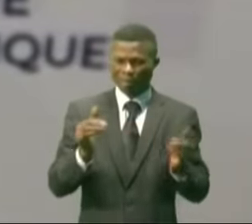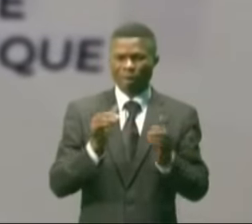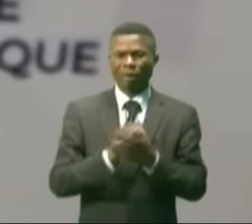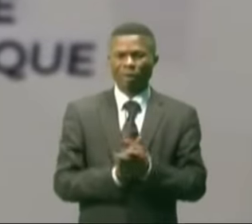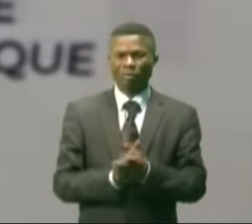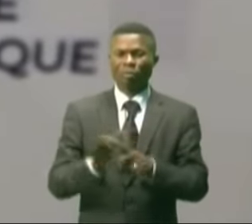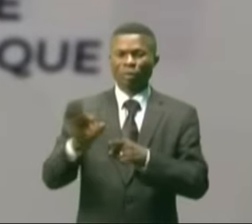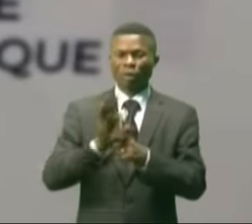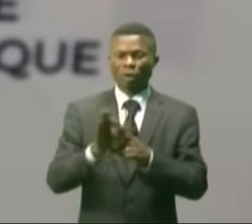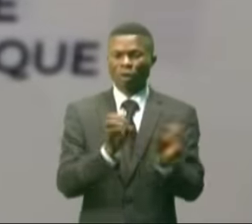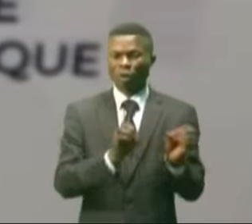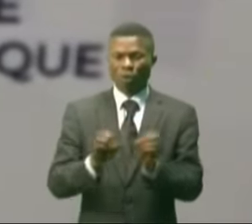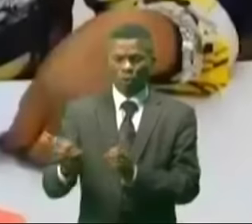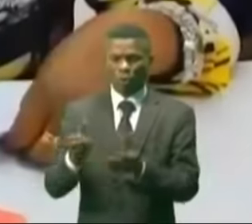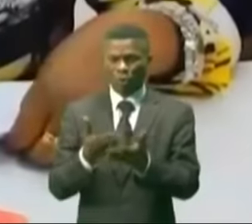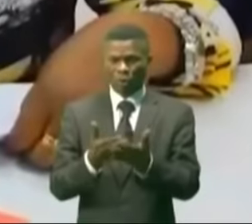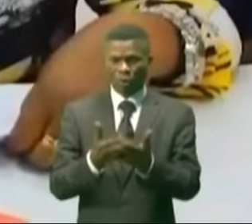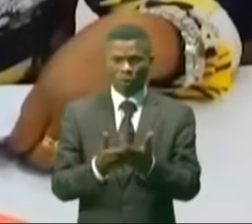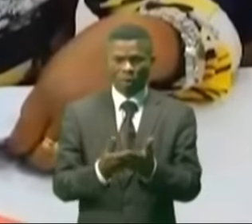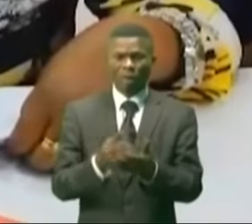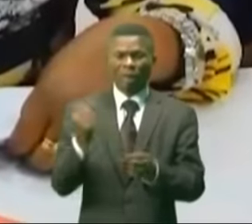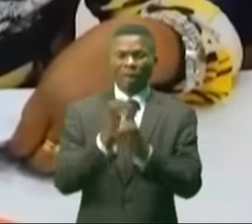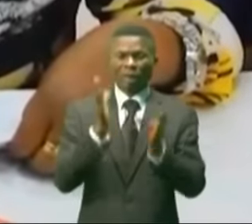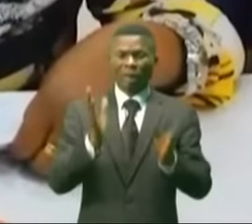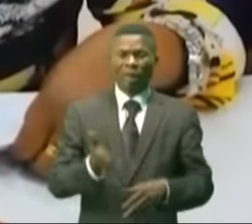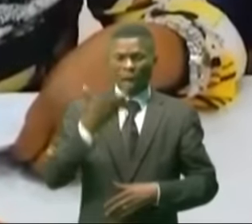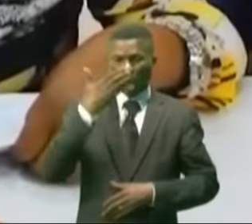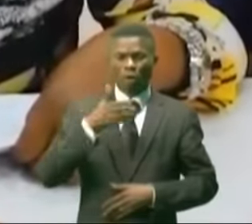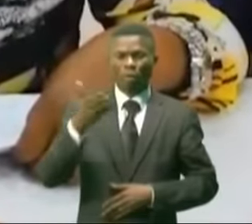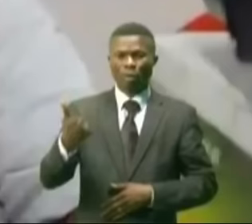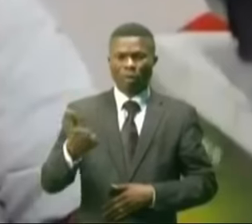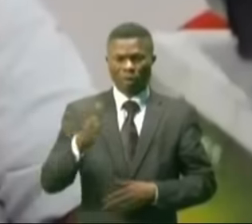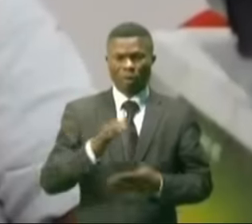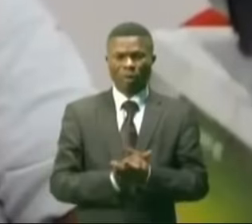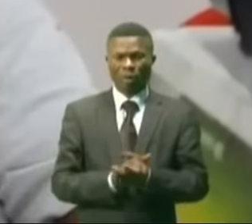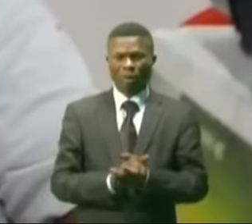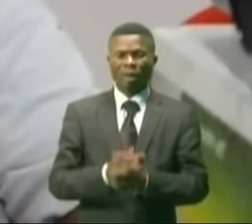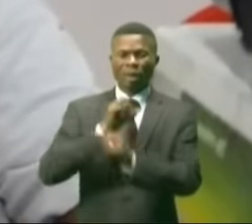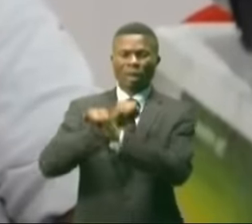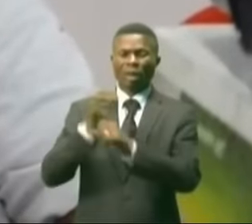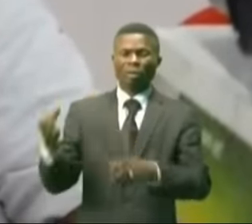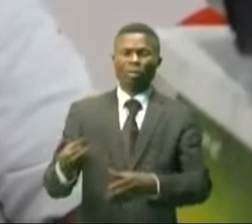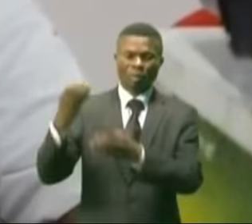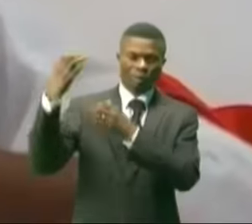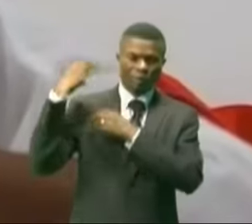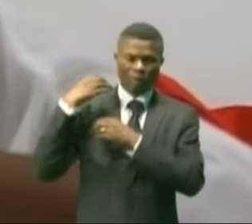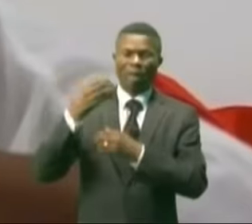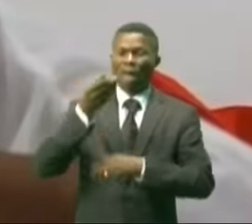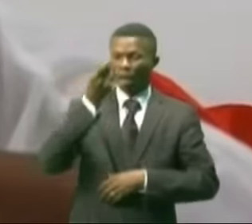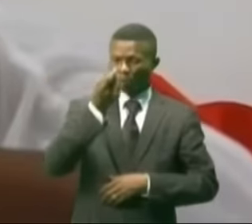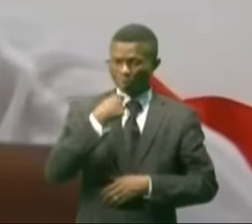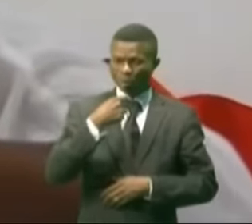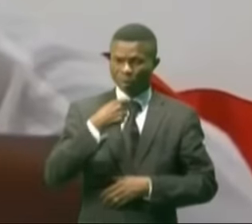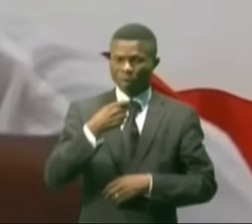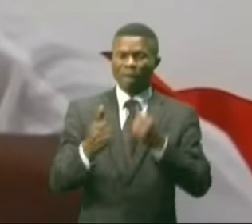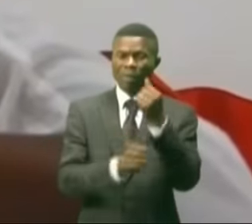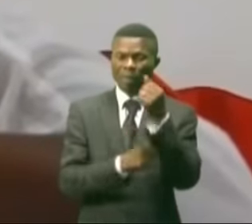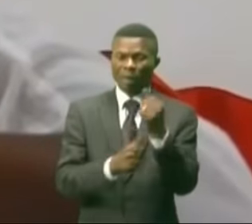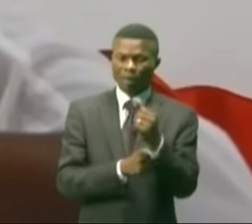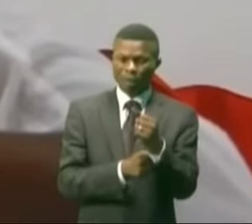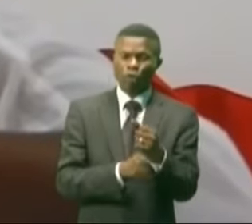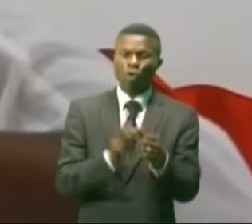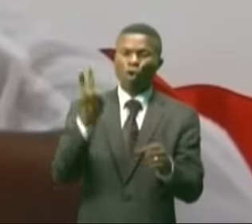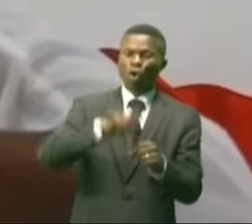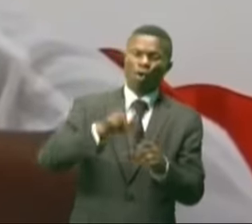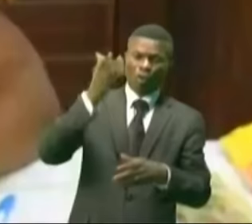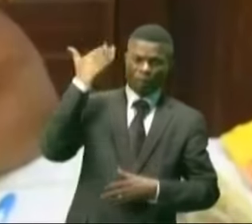atelier organisé par AIPAS pour les prestataires de la DPS Tchopo sur la prévention et prise en charge médicale des survivantes de violences basées sur le